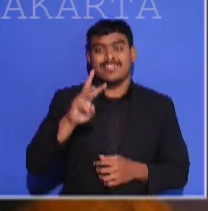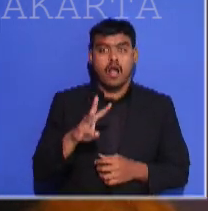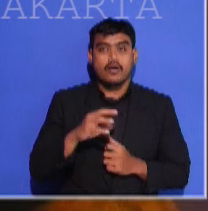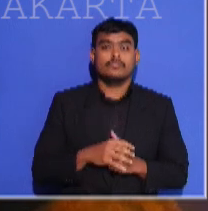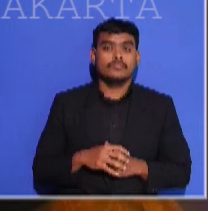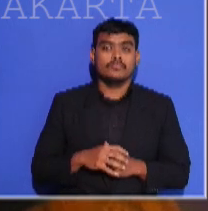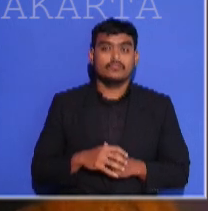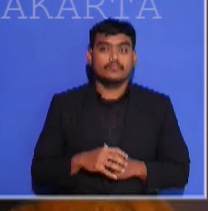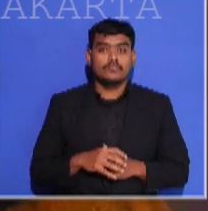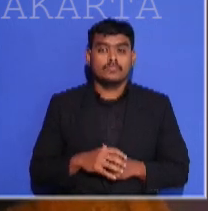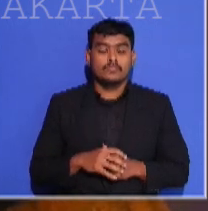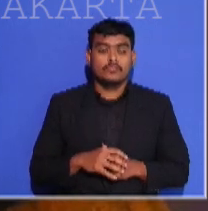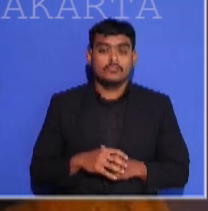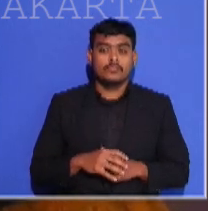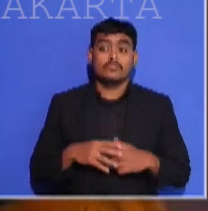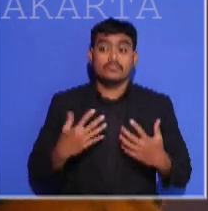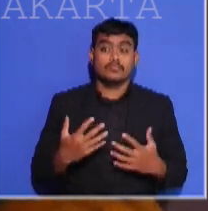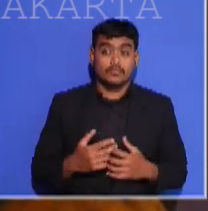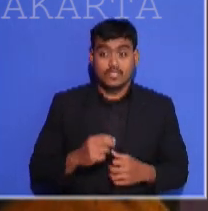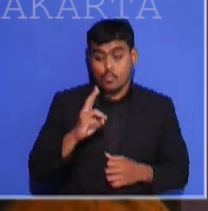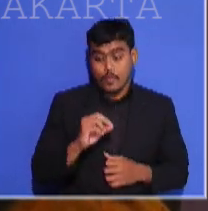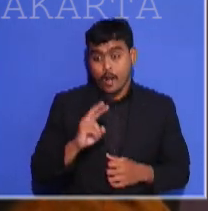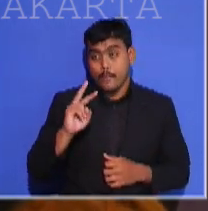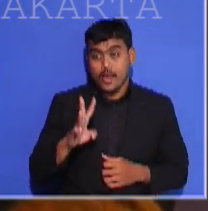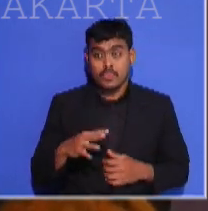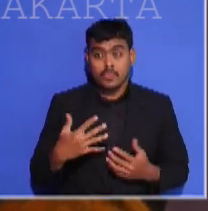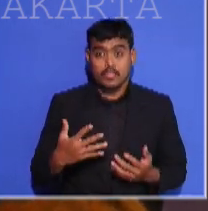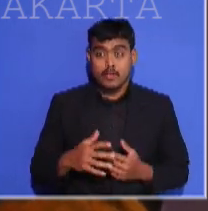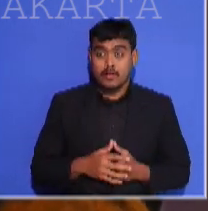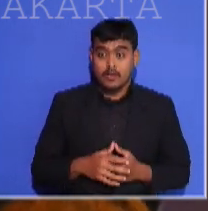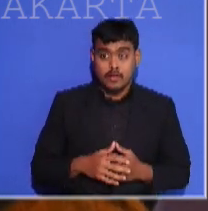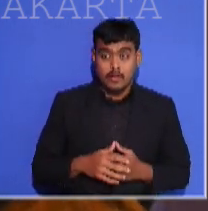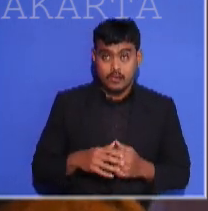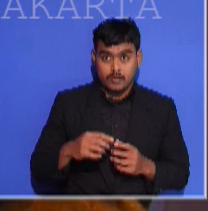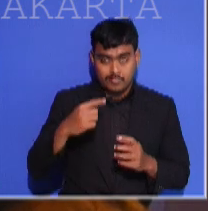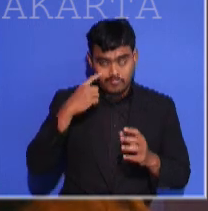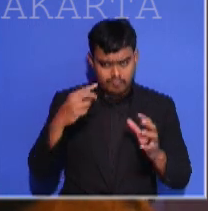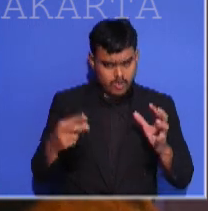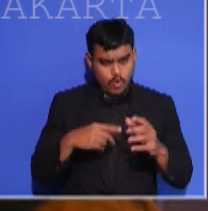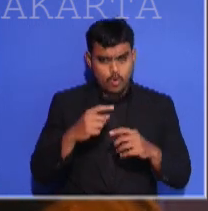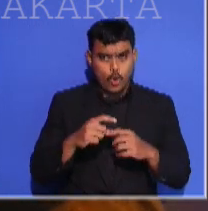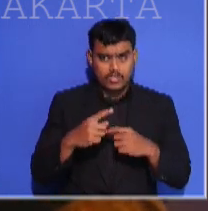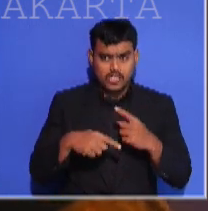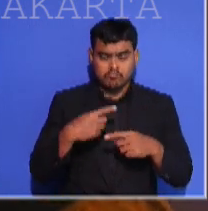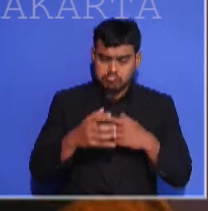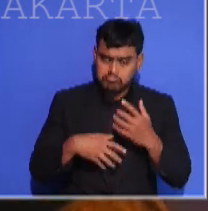Di kuartal kedua tahun 2024, pertumbuhan industri manufaktur Indonesia hanya